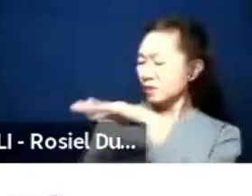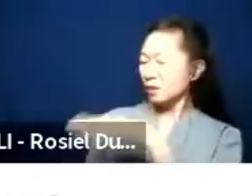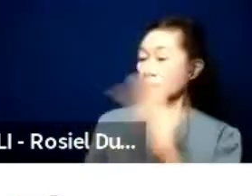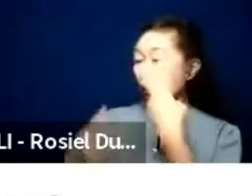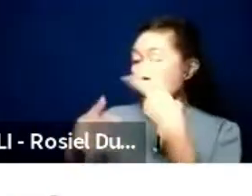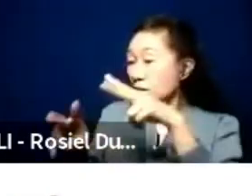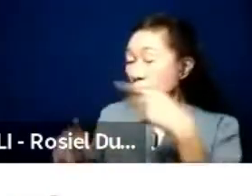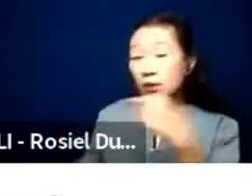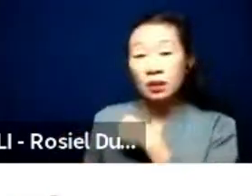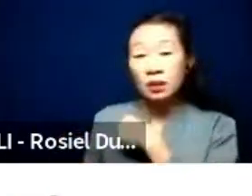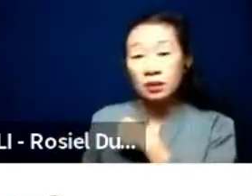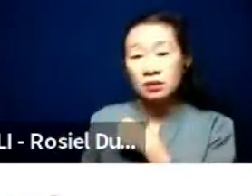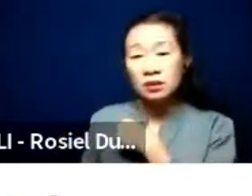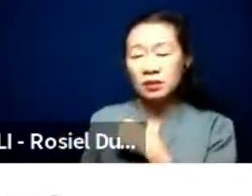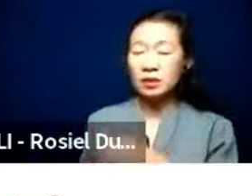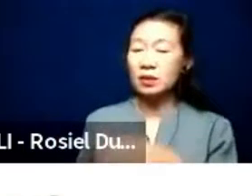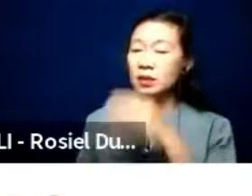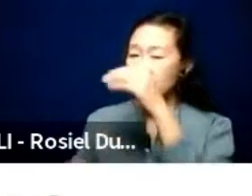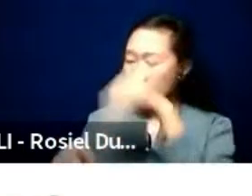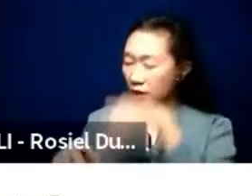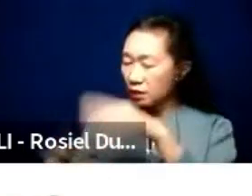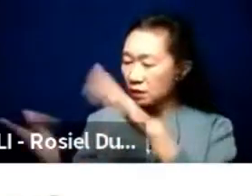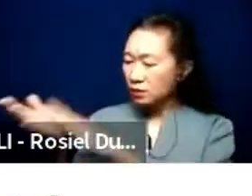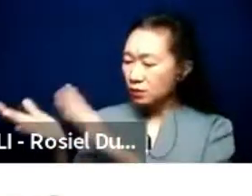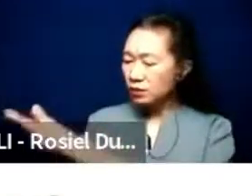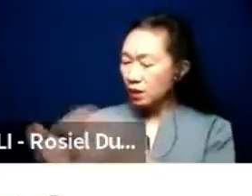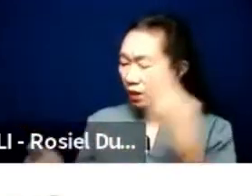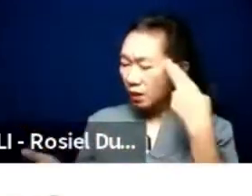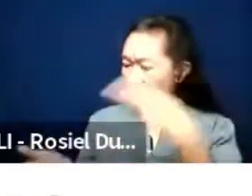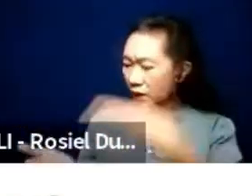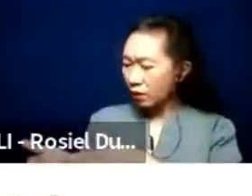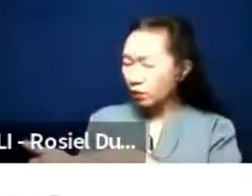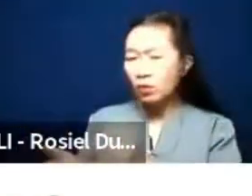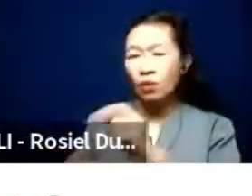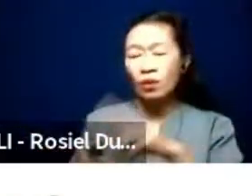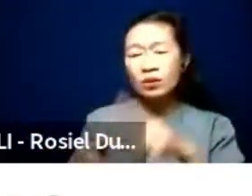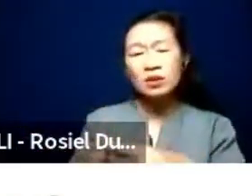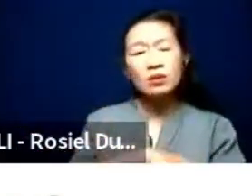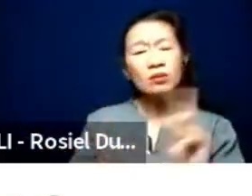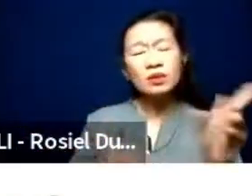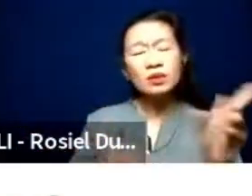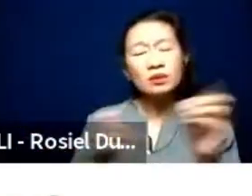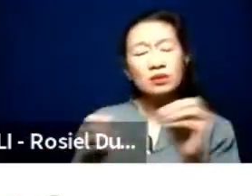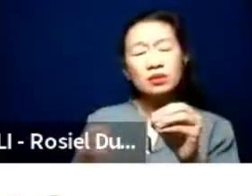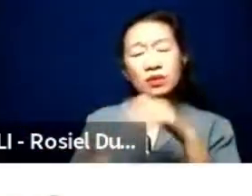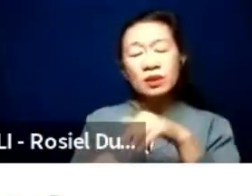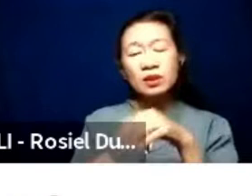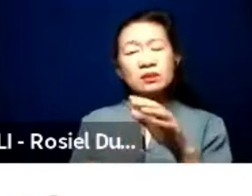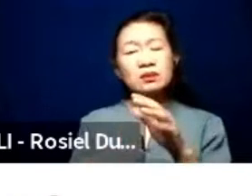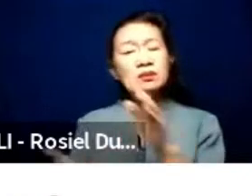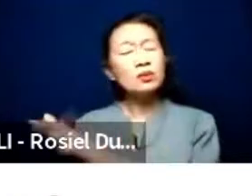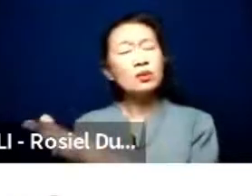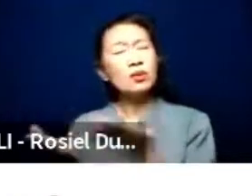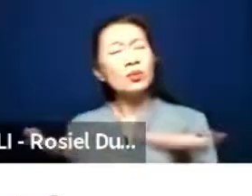Titingnan natin sa mga sa school records niya or sa mga ginagawa niya sa eskwela, saan ba siya